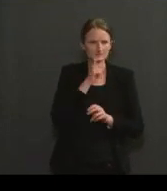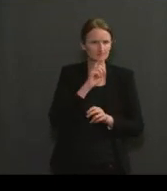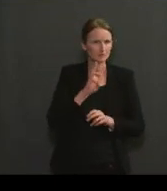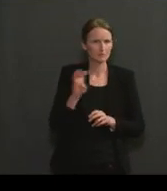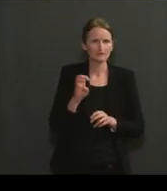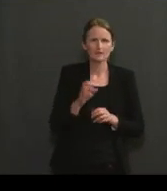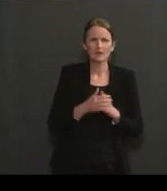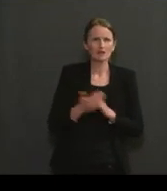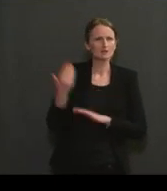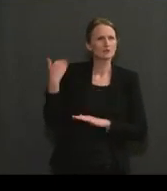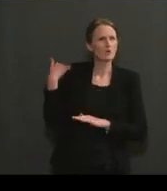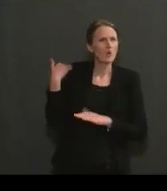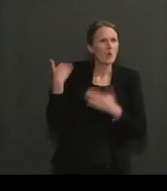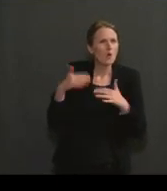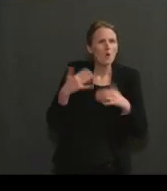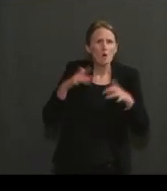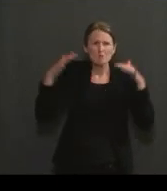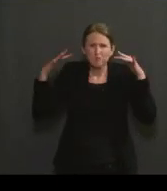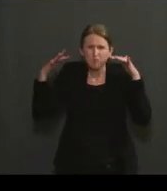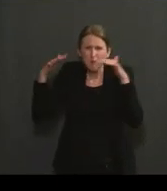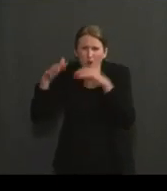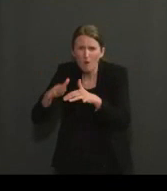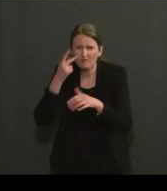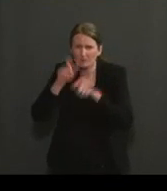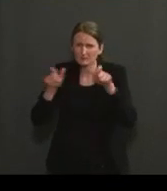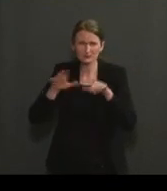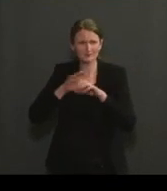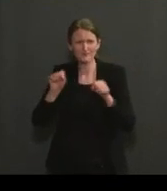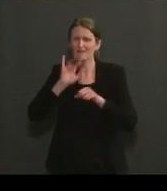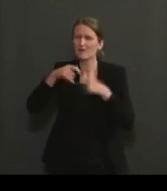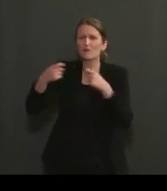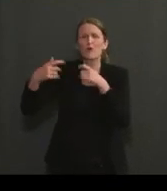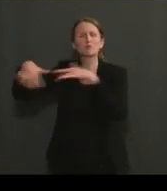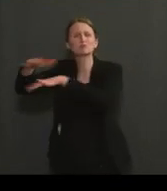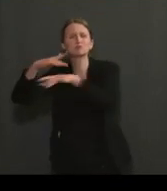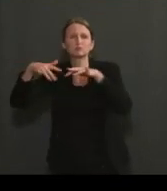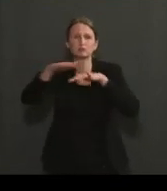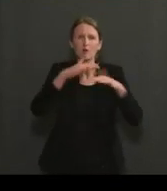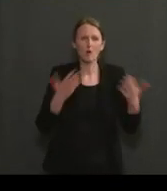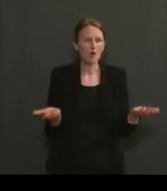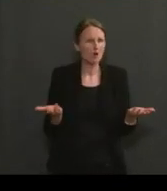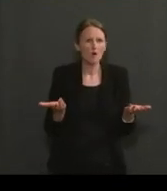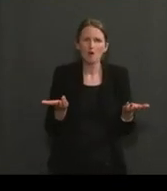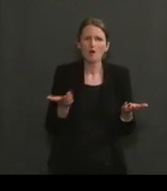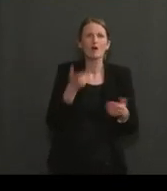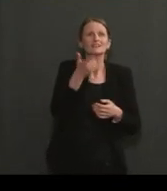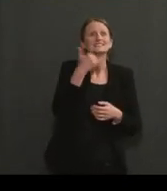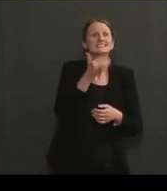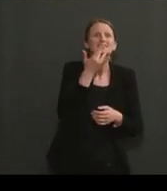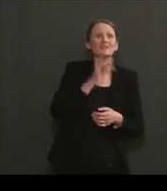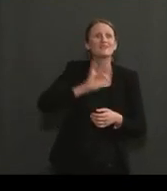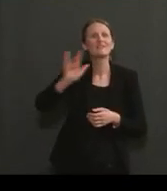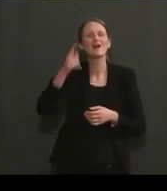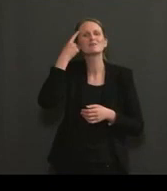pas nous permettre d'ailleurs de nous réunir en trop grand nombre. Si vous souhaitez vous y rendre, choisissez un moment plus calme, comme en semaine par